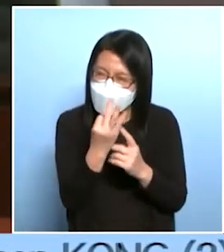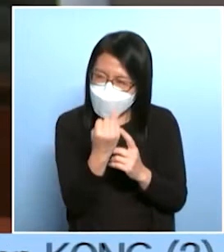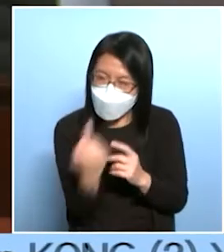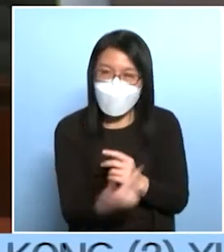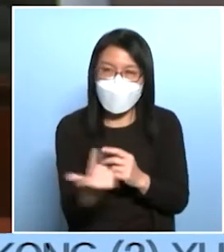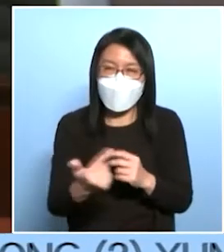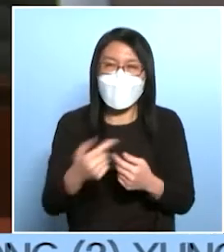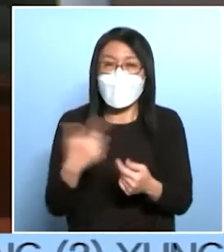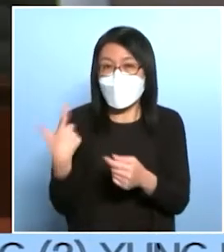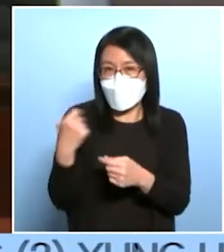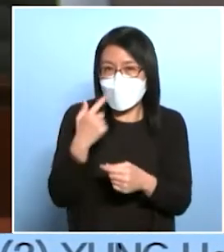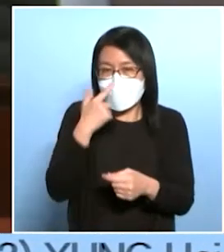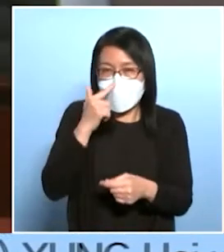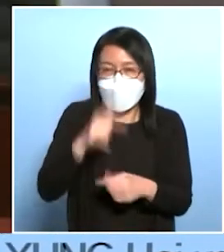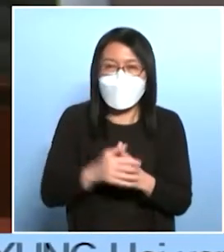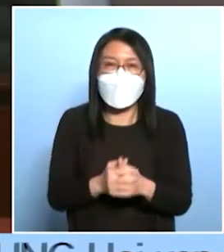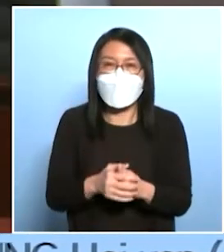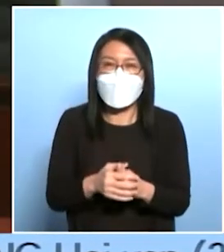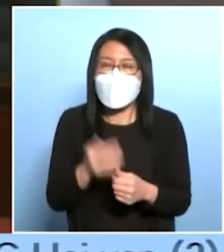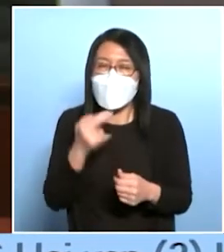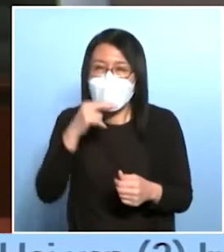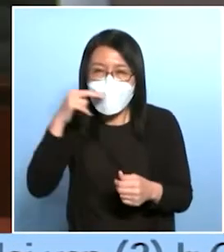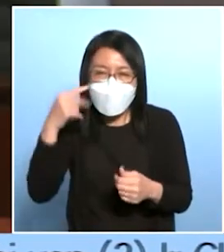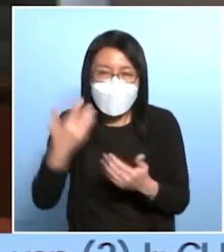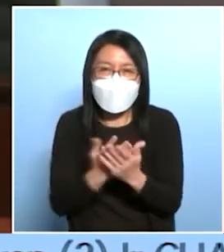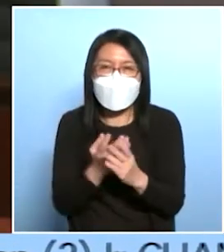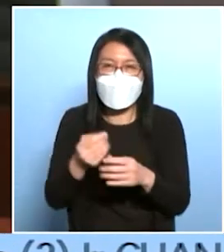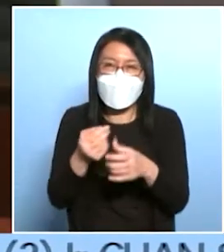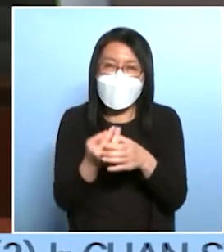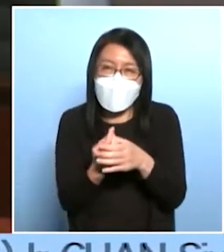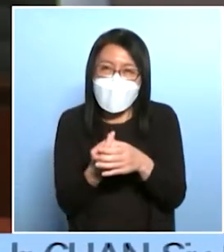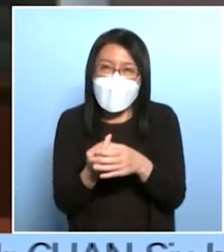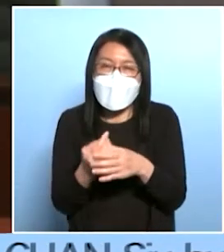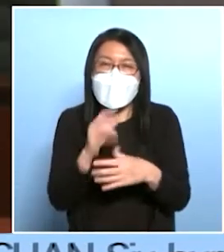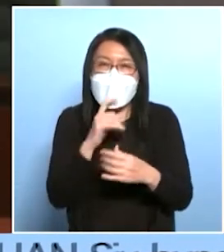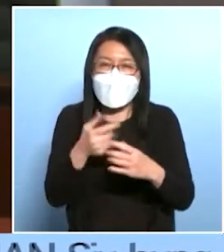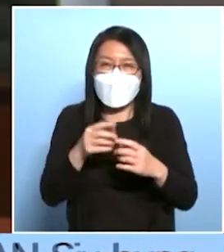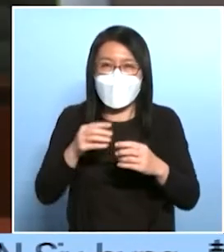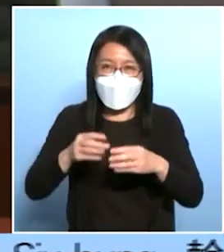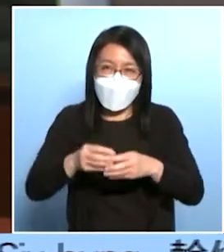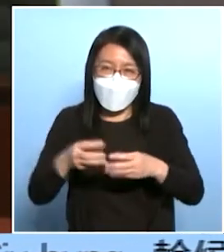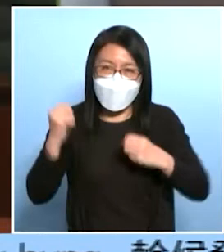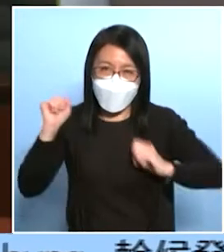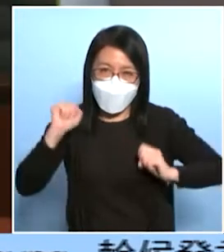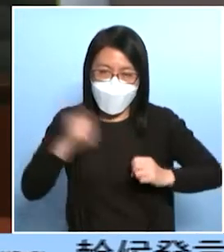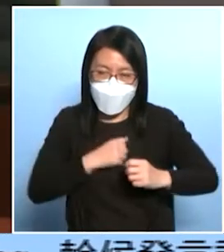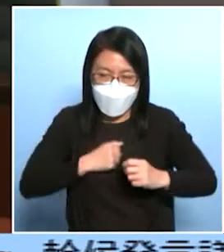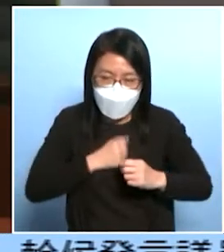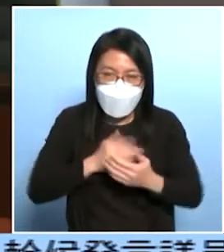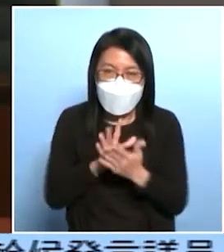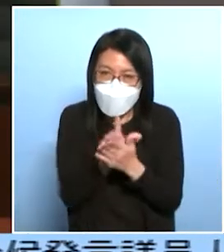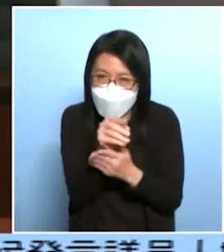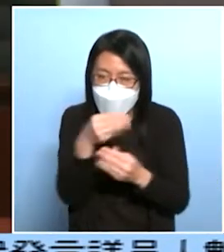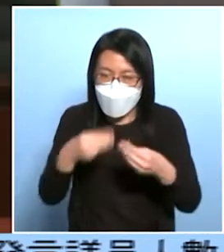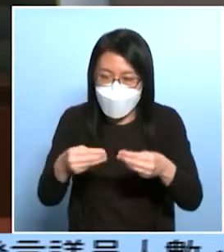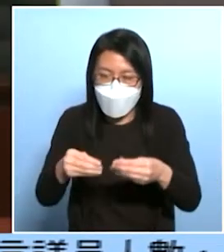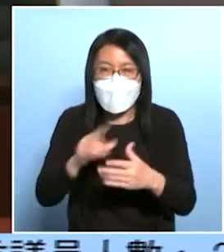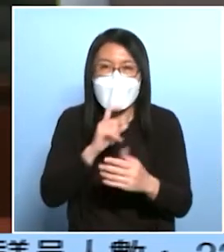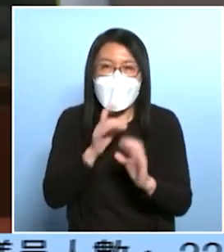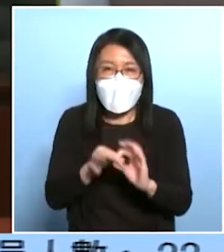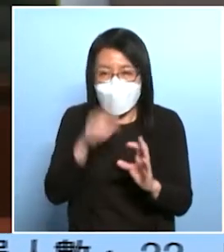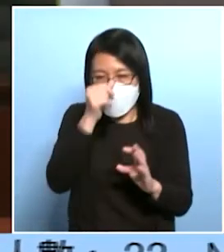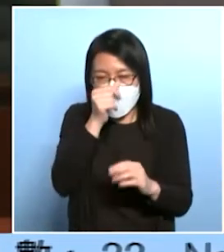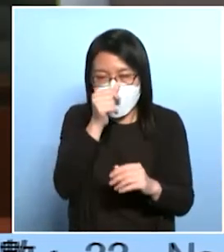近年新興的香薰、蠟燭、番簡的手作的專業課程，為有興趣發展相關事業